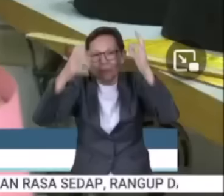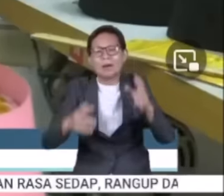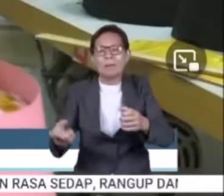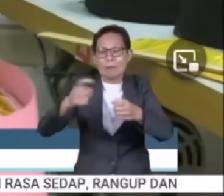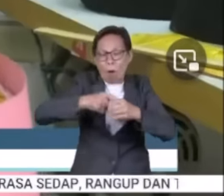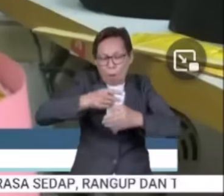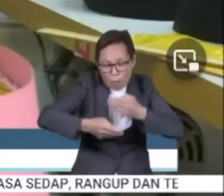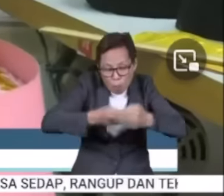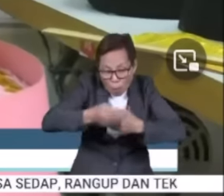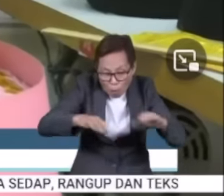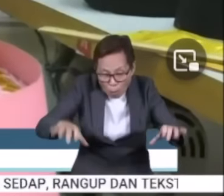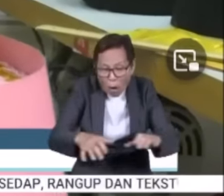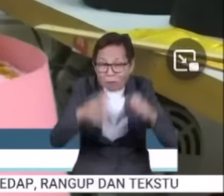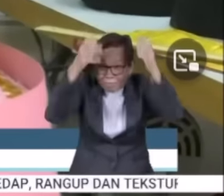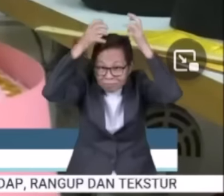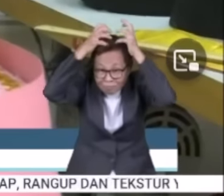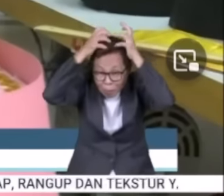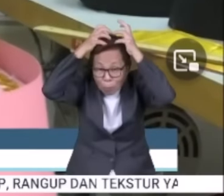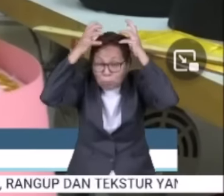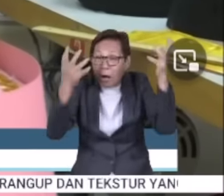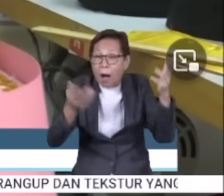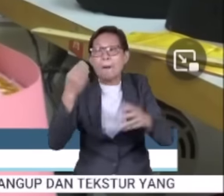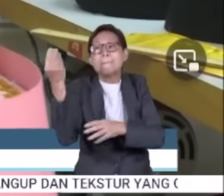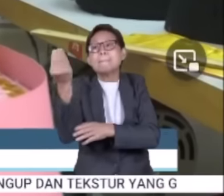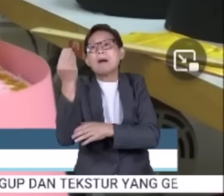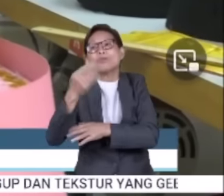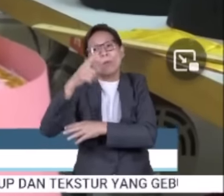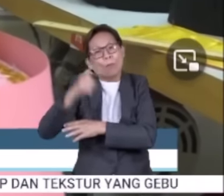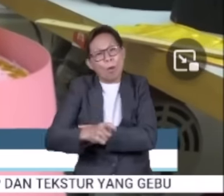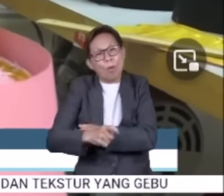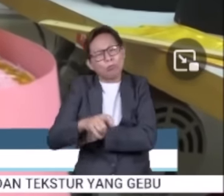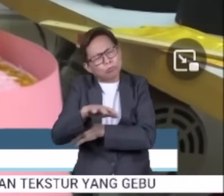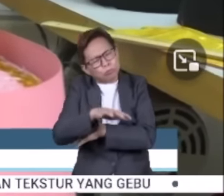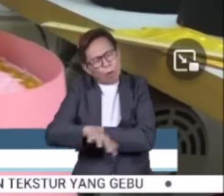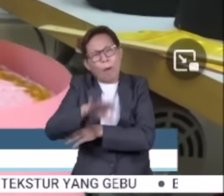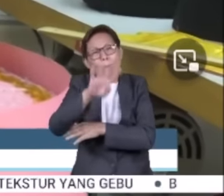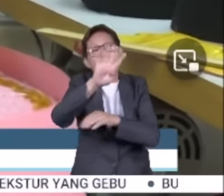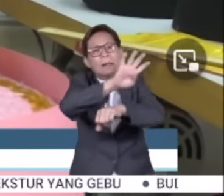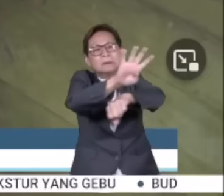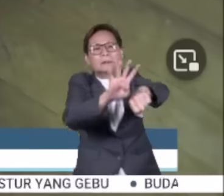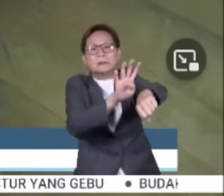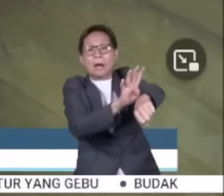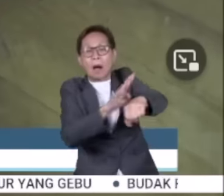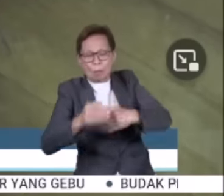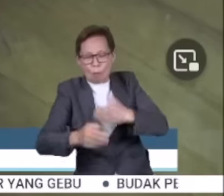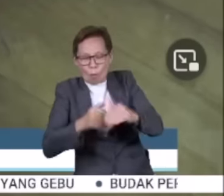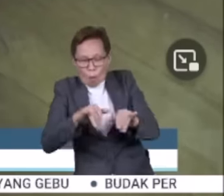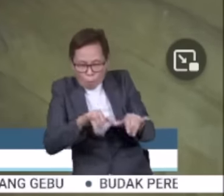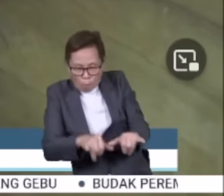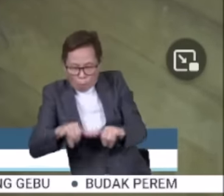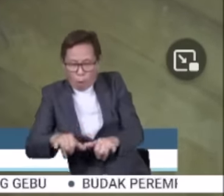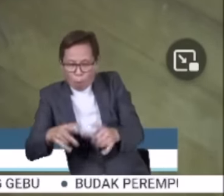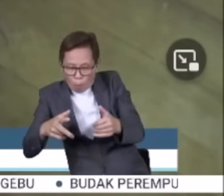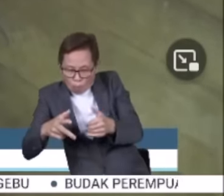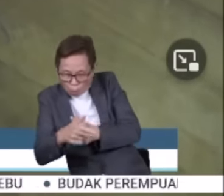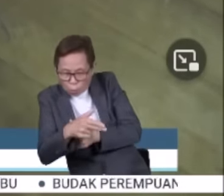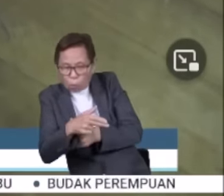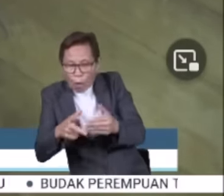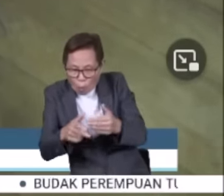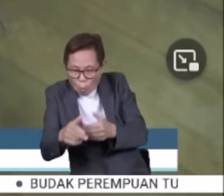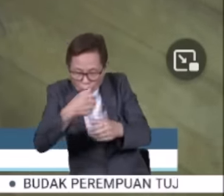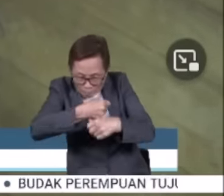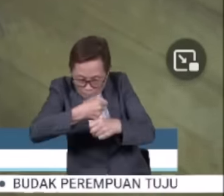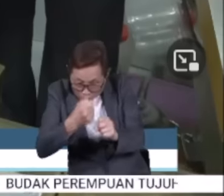Mengenai proses pembuatan tarbus, kebiasaannya ia memerlukan kira-kira 4 jam. Proses mengukur, memotong dan